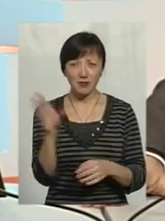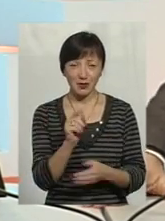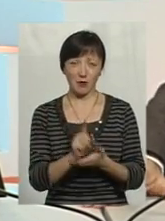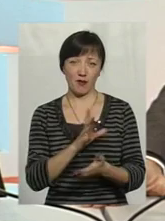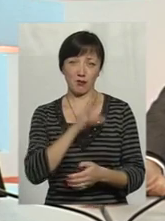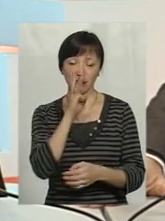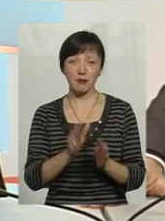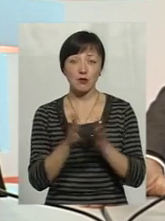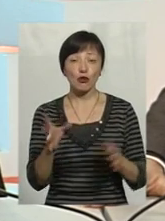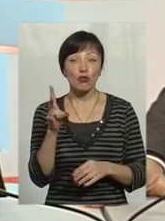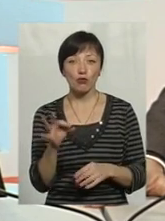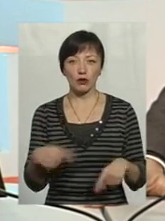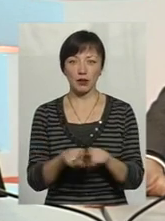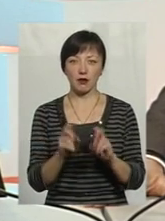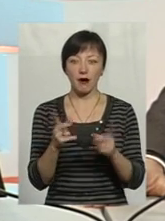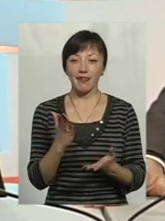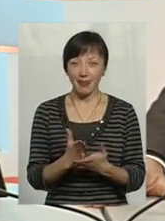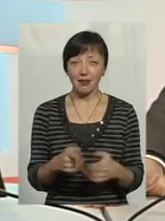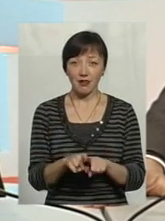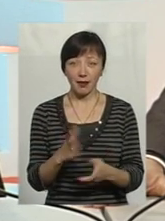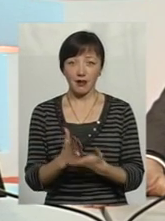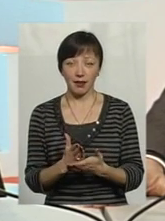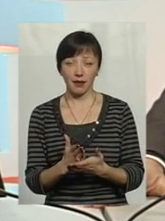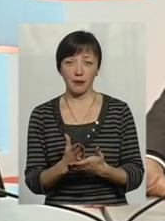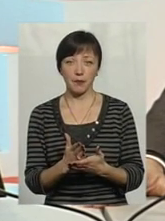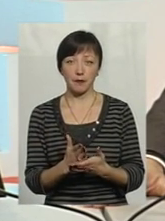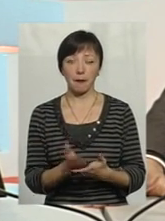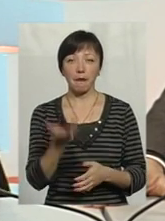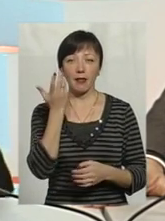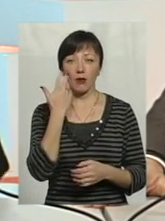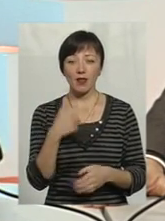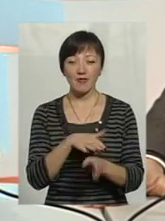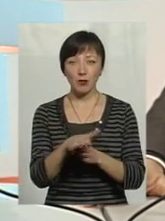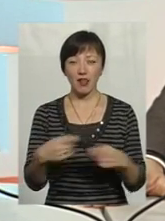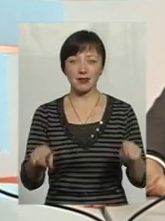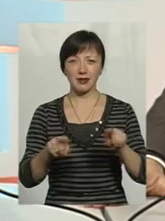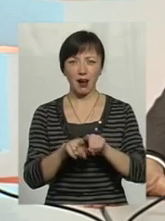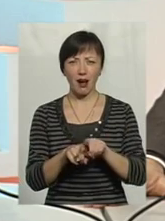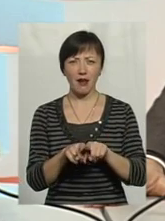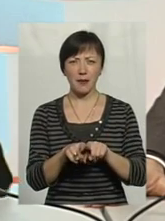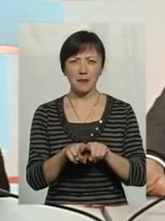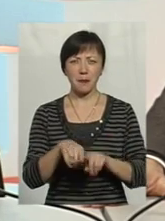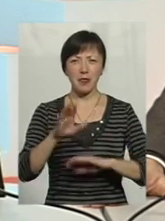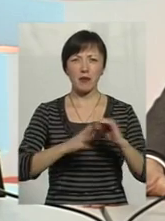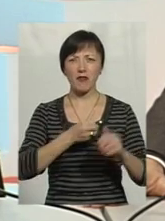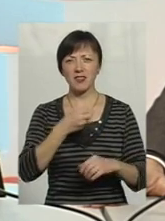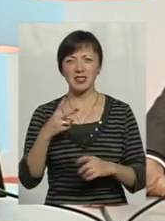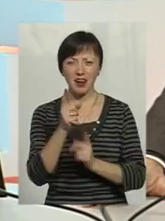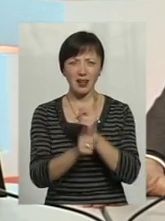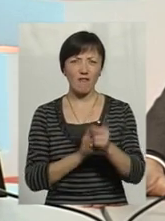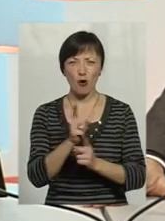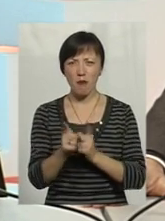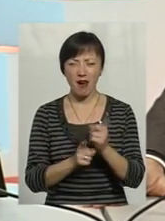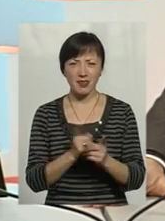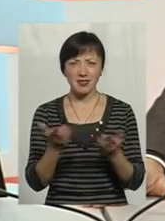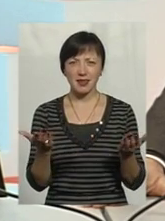отримувати. Але так як є, так як є. Але коли відбувається вже така професійна деформація, і не просто